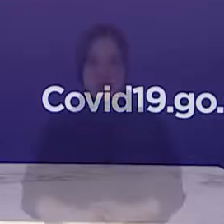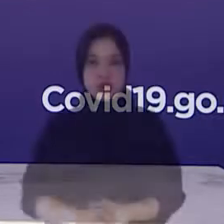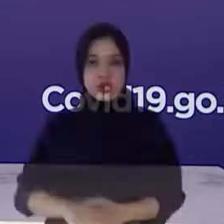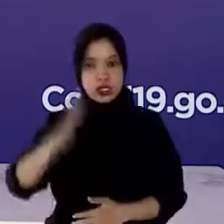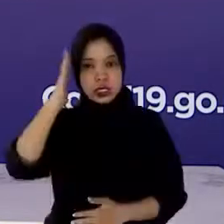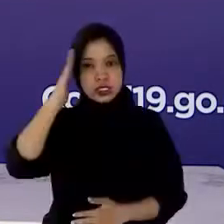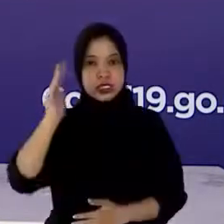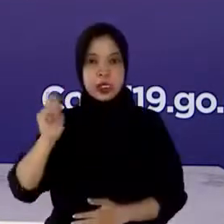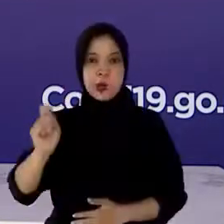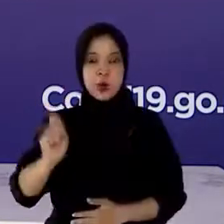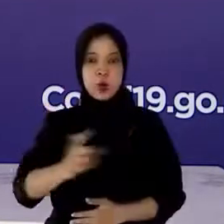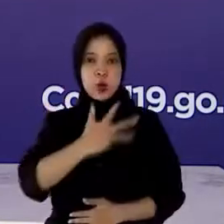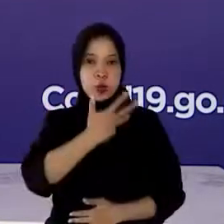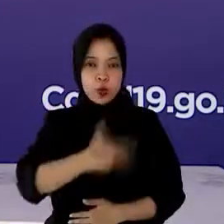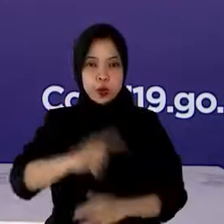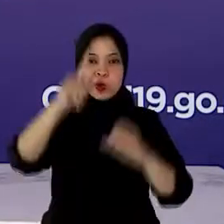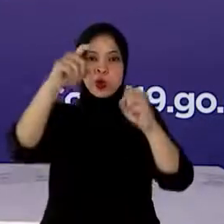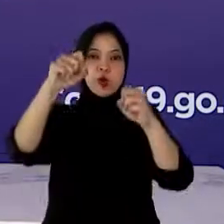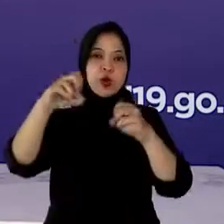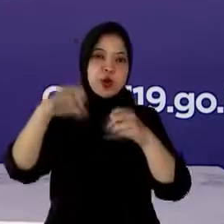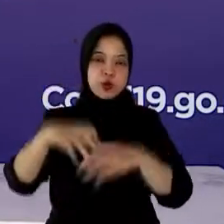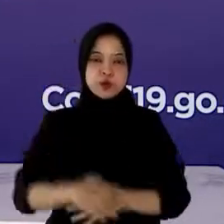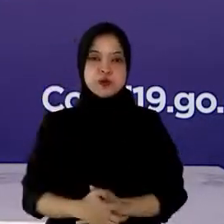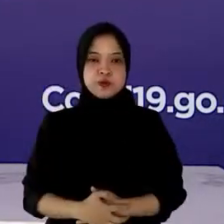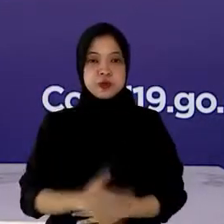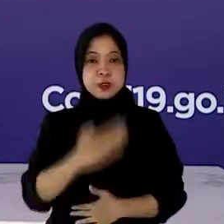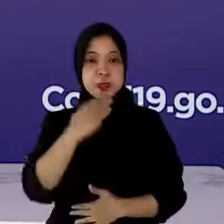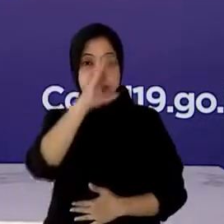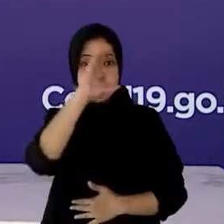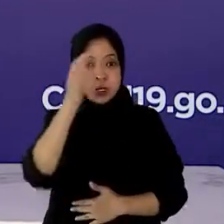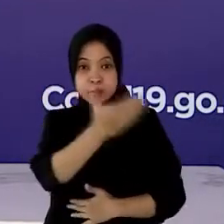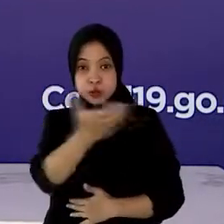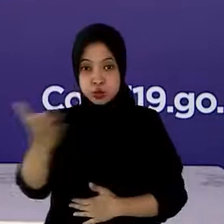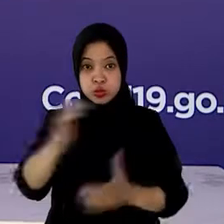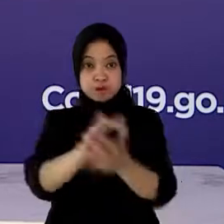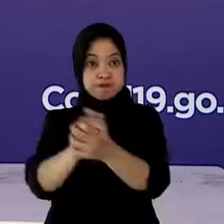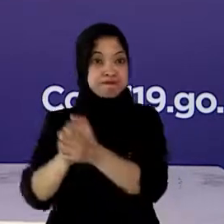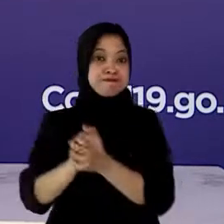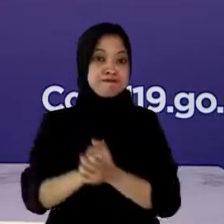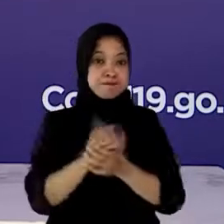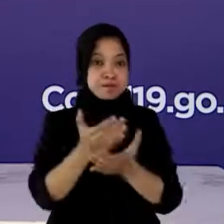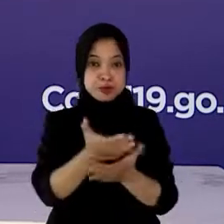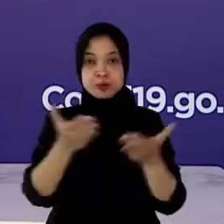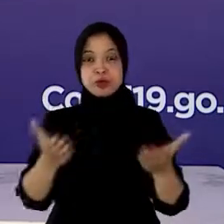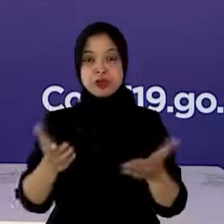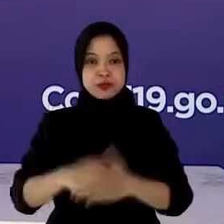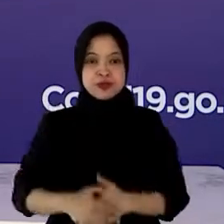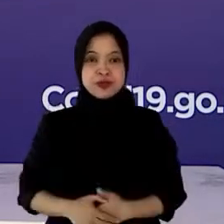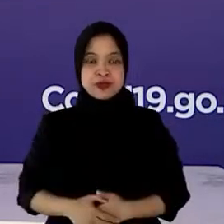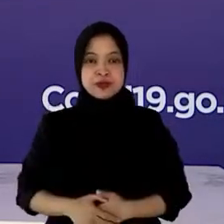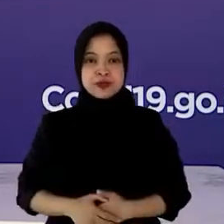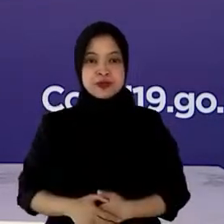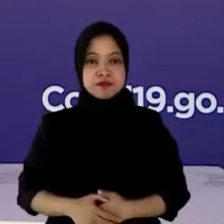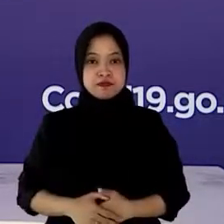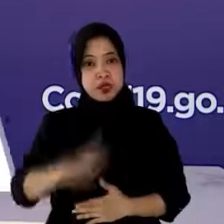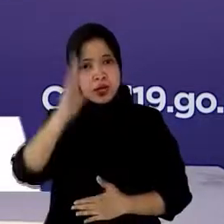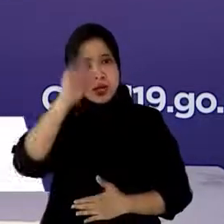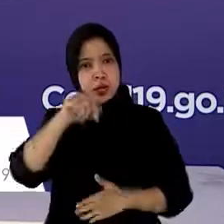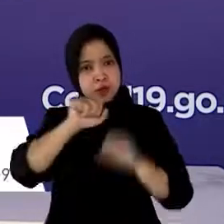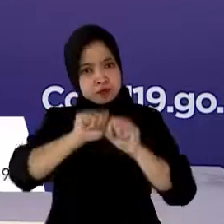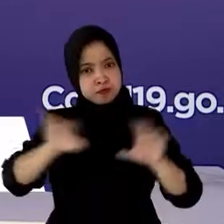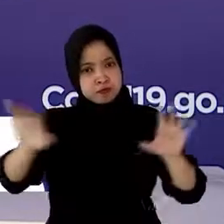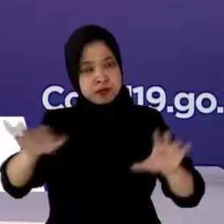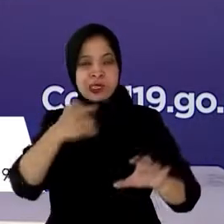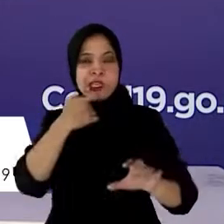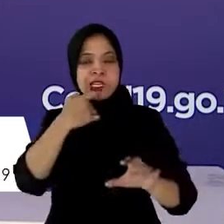Hai assalamualaikum warahmatullahi wabarakatuh selamat sore salam sejahtera untuk kita semuanya Hari ini saya akan menyampaikan